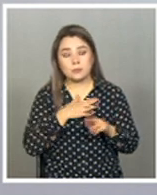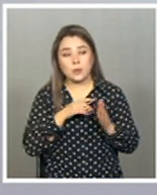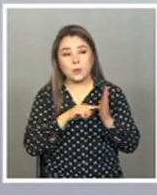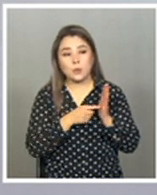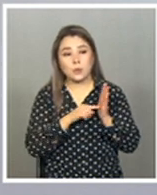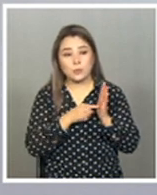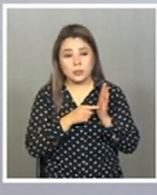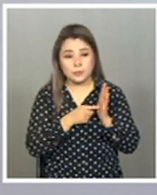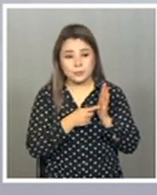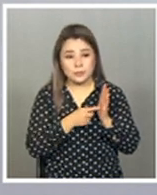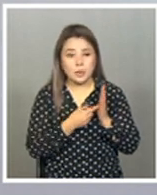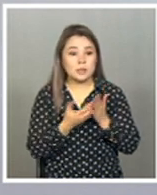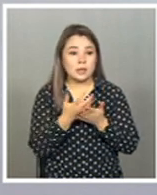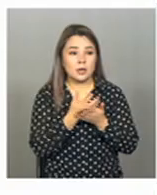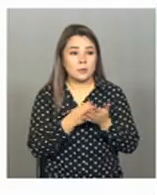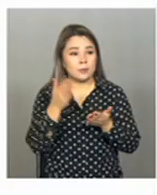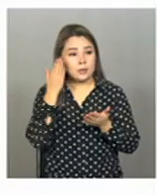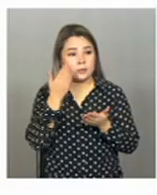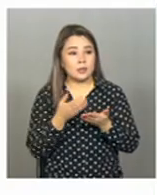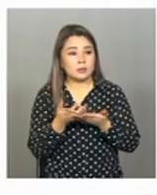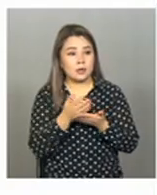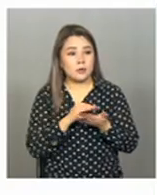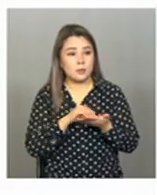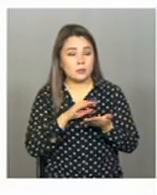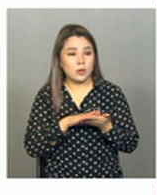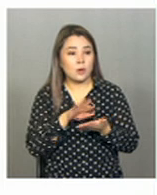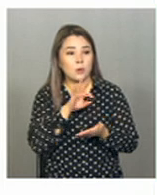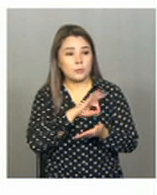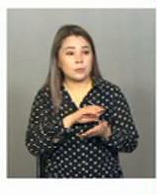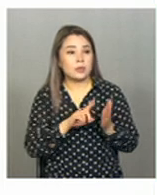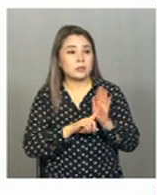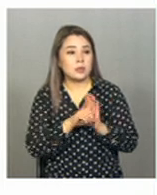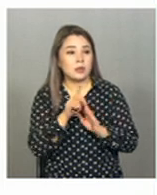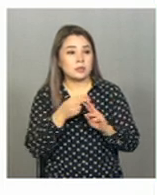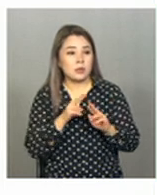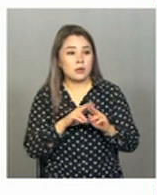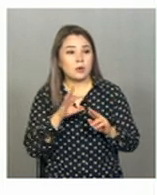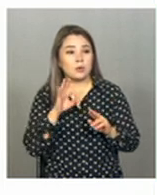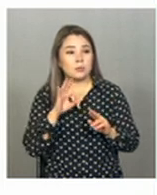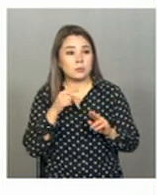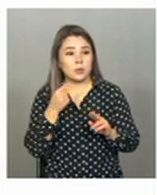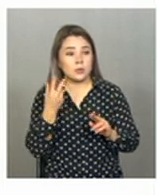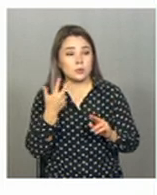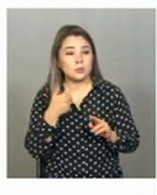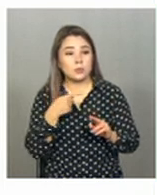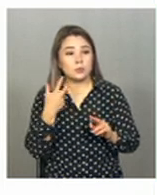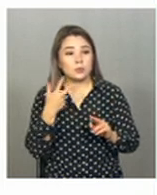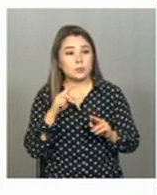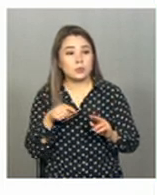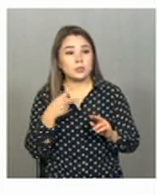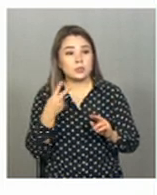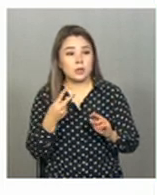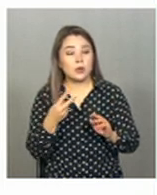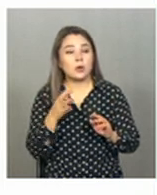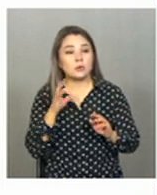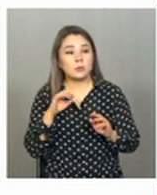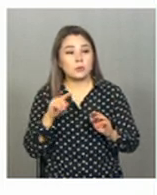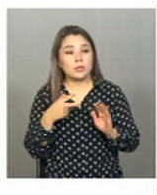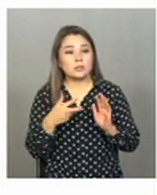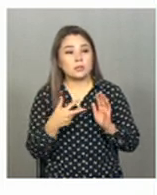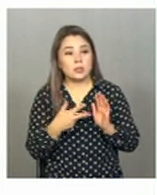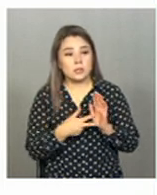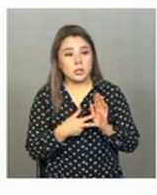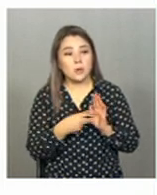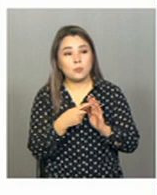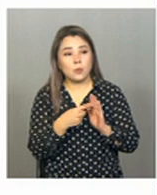көбейтудің терімділік қасиетін қолданып, яғни алдымен минус 3,2-ні 0,8-ге бөліп